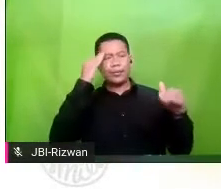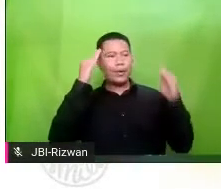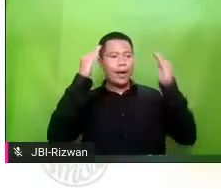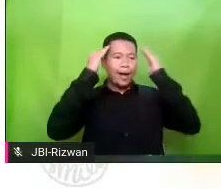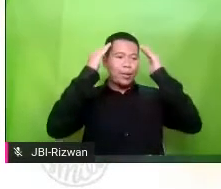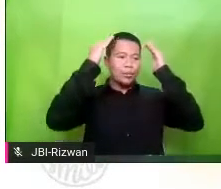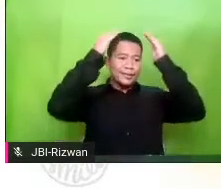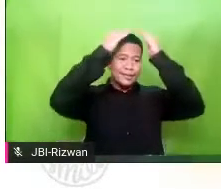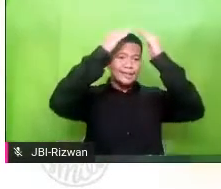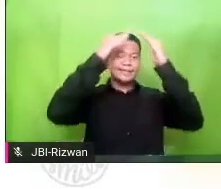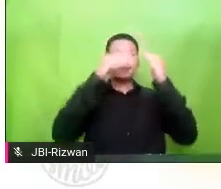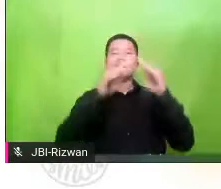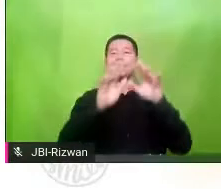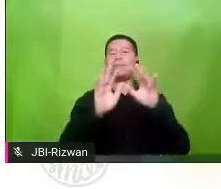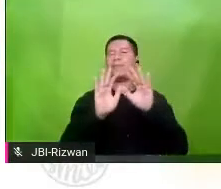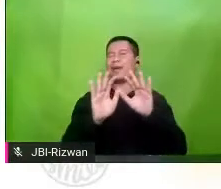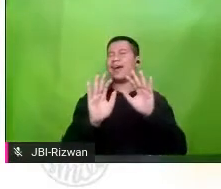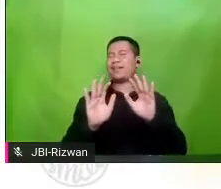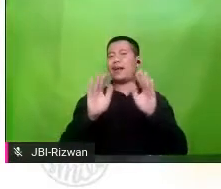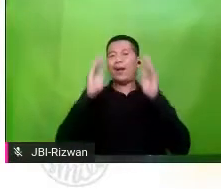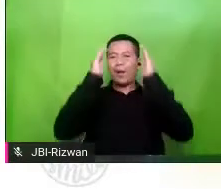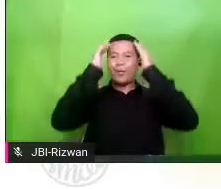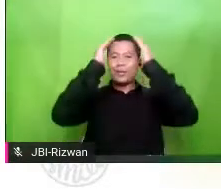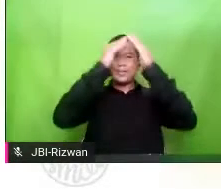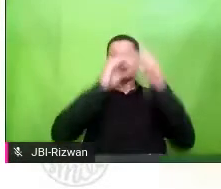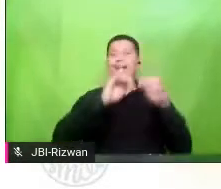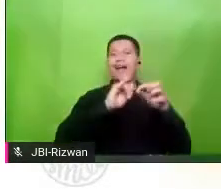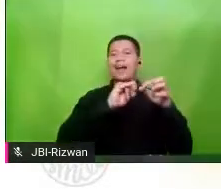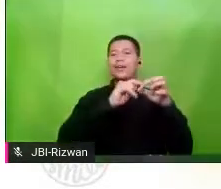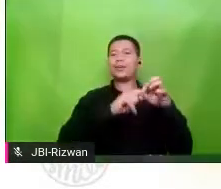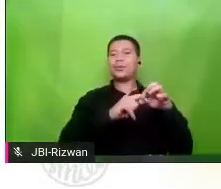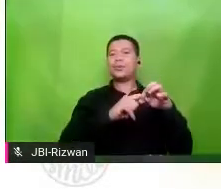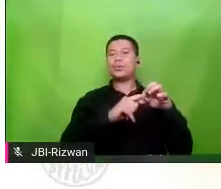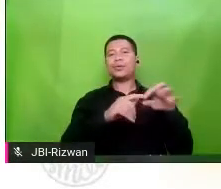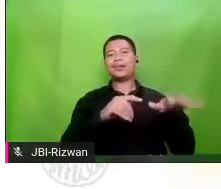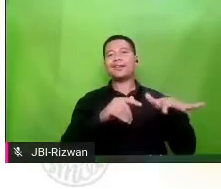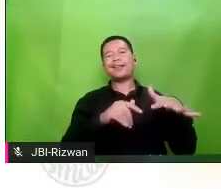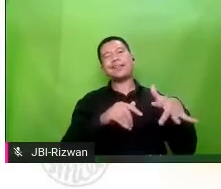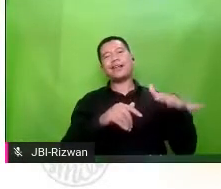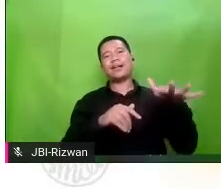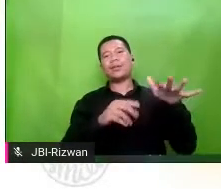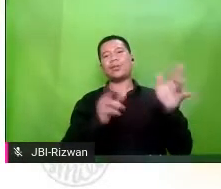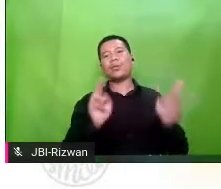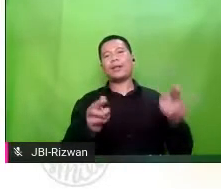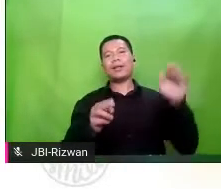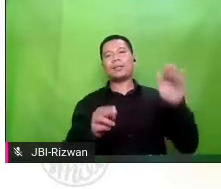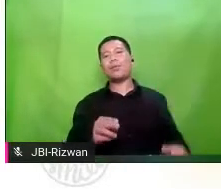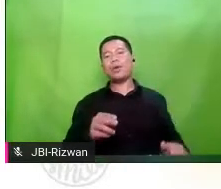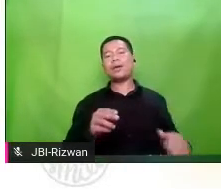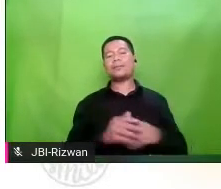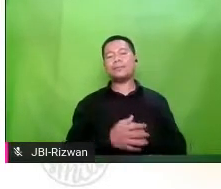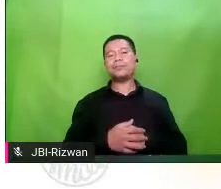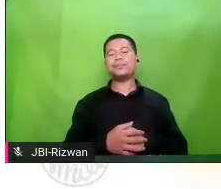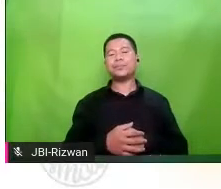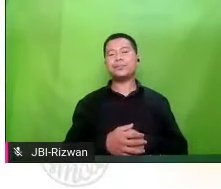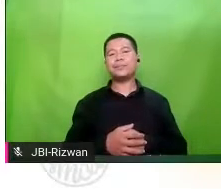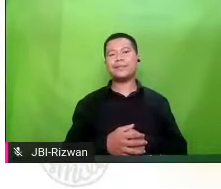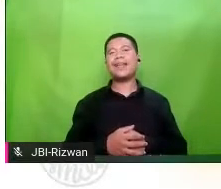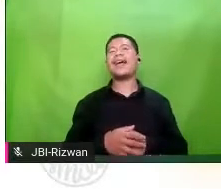dari autisme IQ-nya berada di bawah rata-rata normal. Nah, tugas kita lah untuk